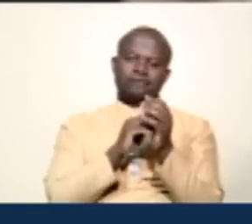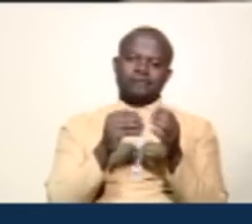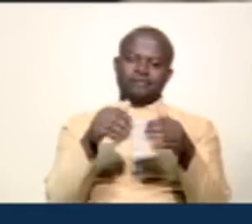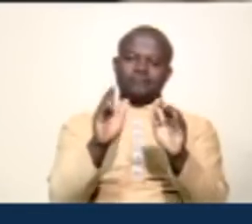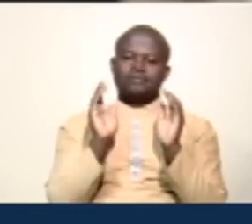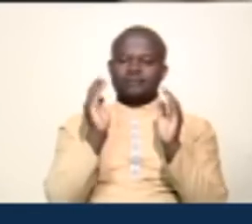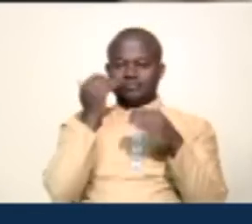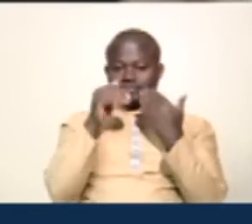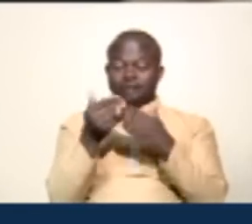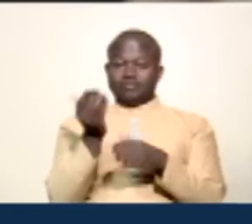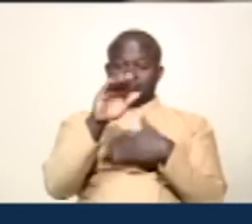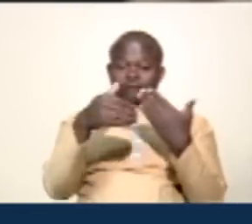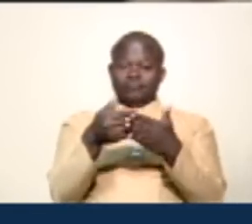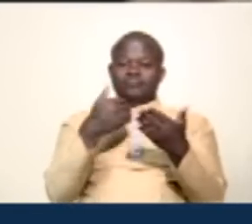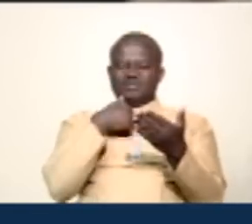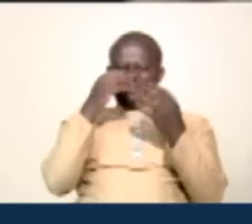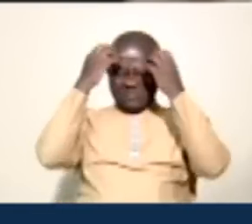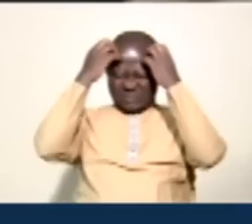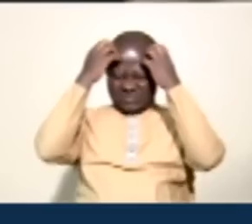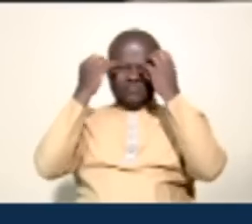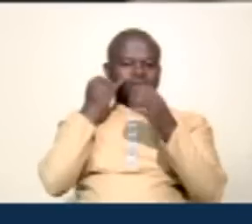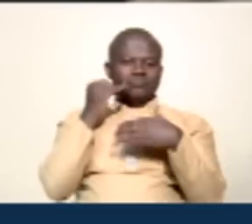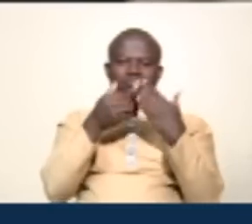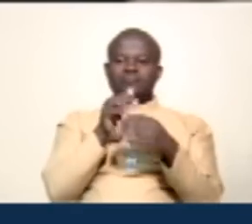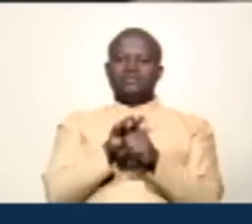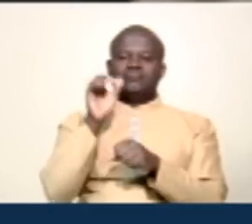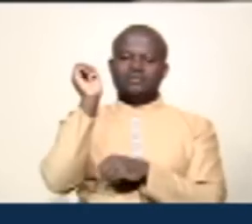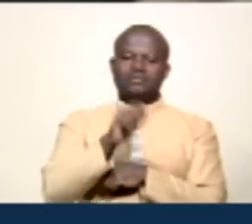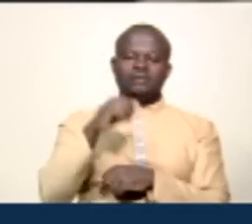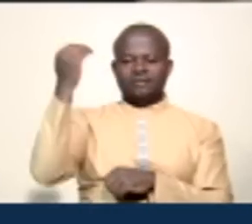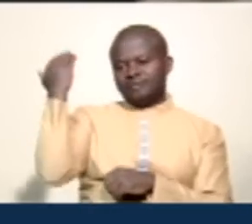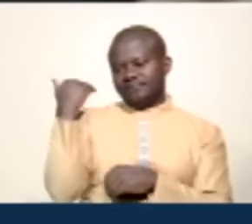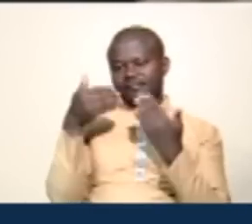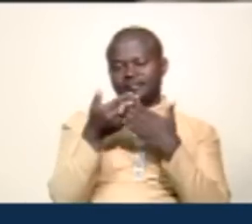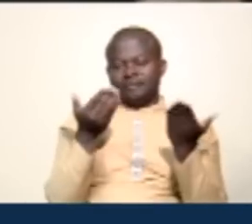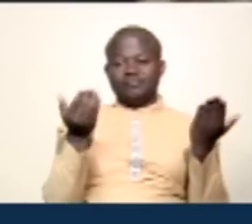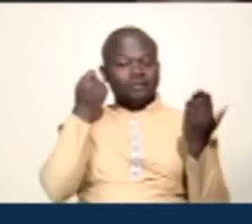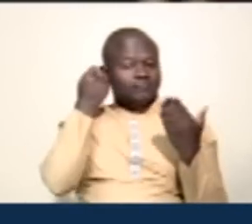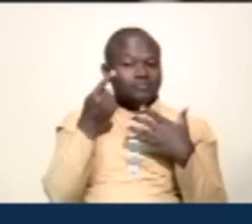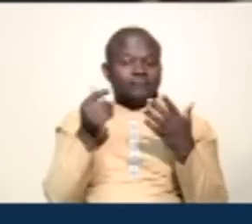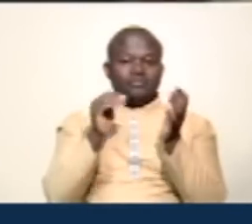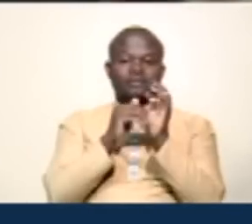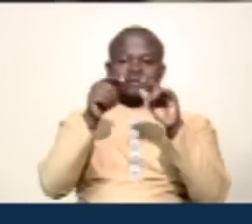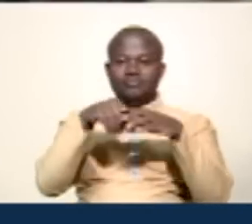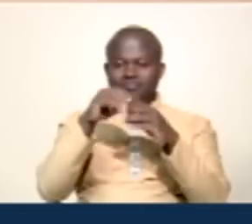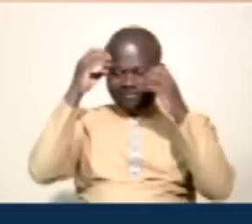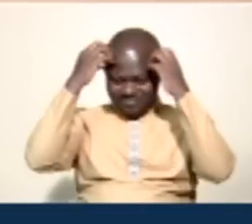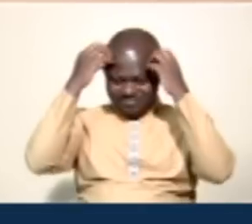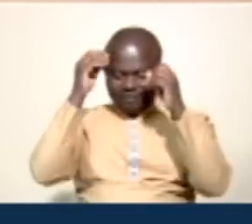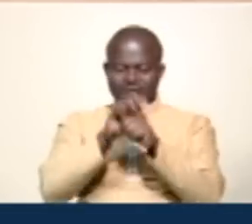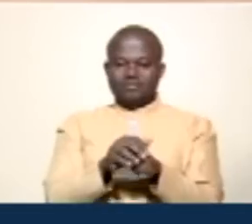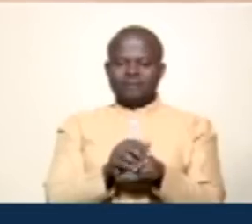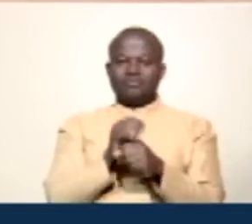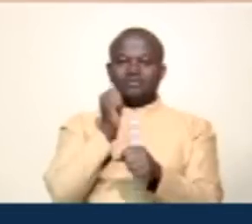bakabagarura. Iyo babagaruye baza bafite ubukana burusha bwabo ndi bari bafite n'ubundi, ubwo noneho bakaza bakaze nyine.